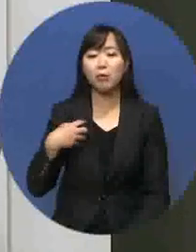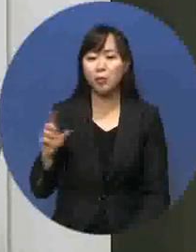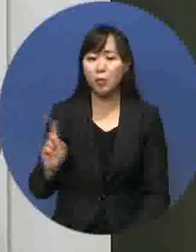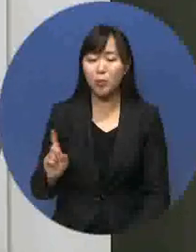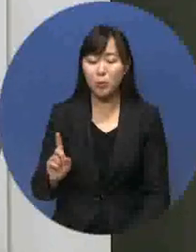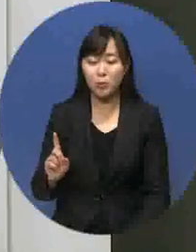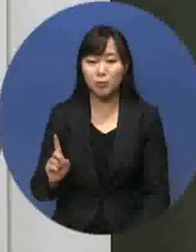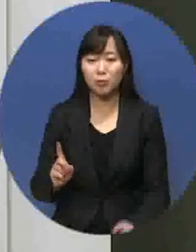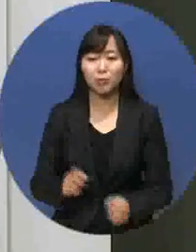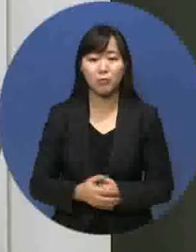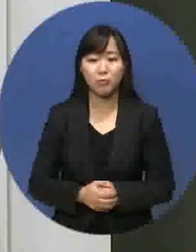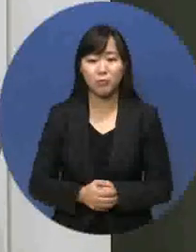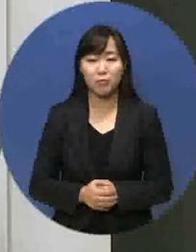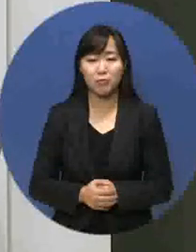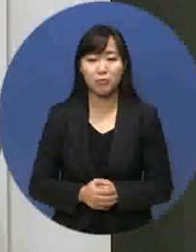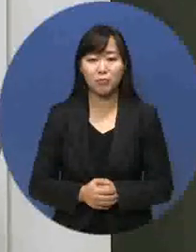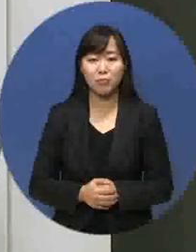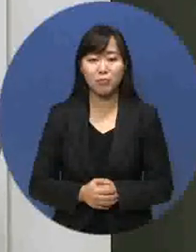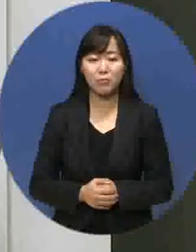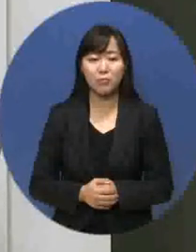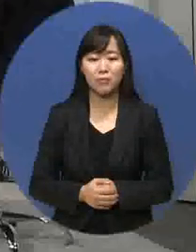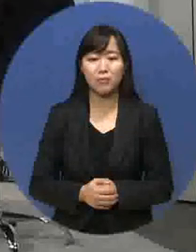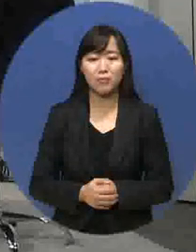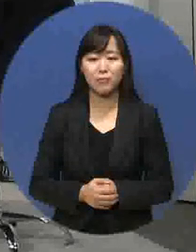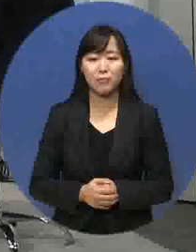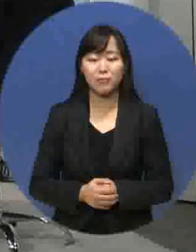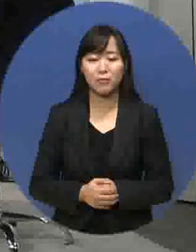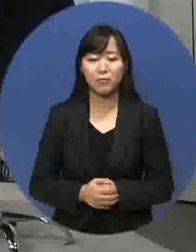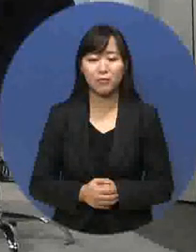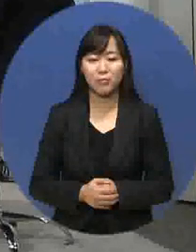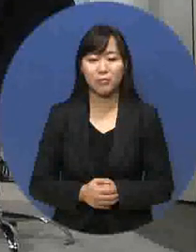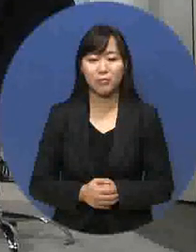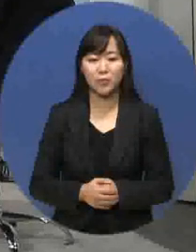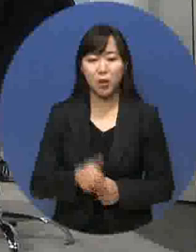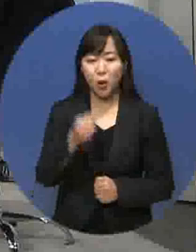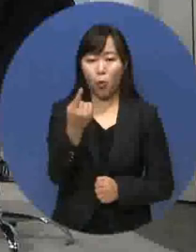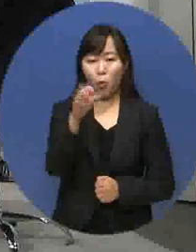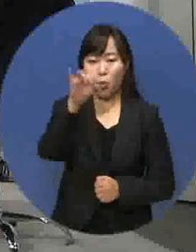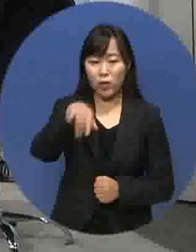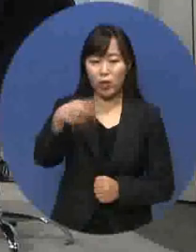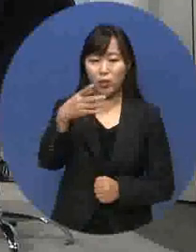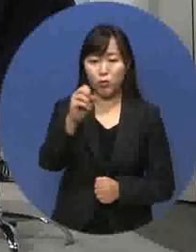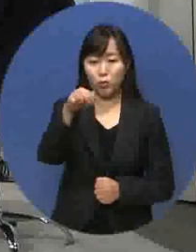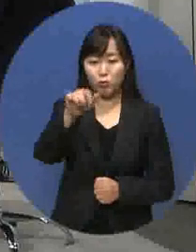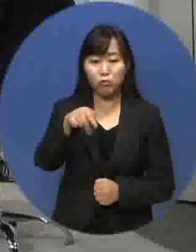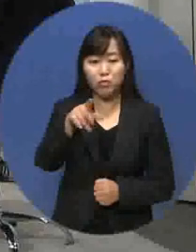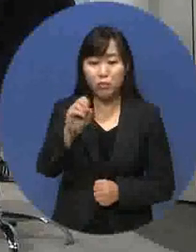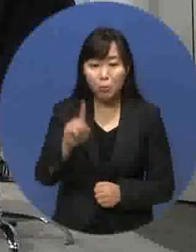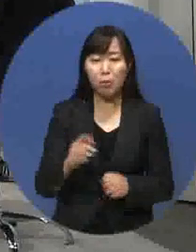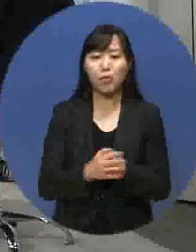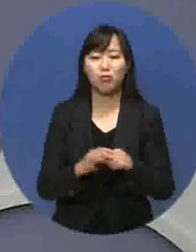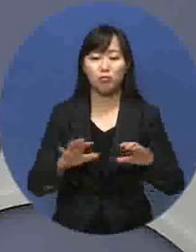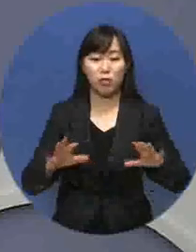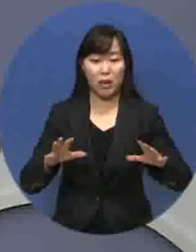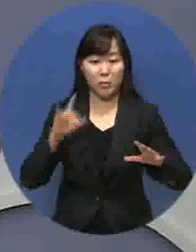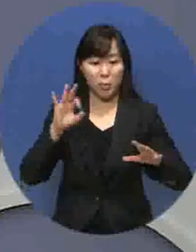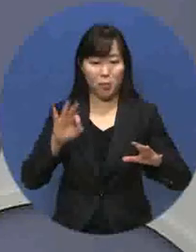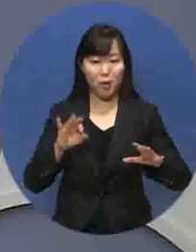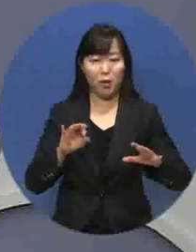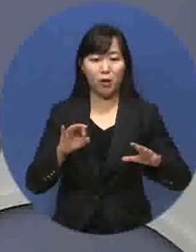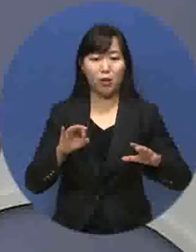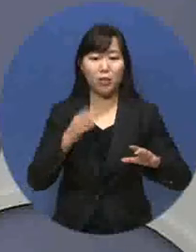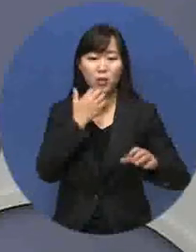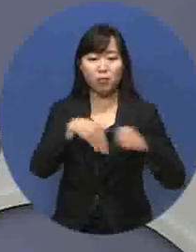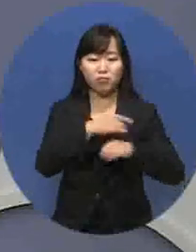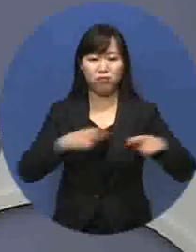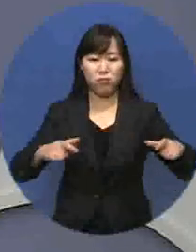역을 우리 곽도원 배우가 맡았죠? 호위총국장 역할이라고 네. 우리나라로 치면 이제 수도방위 사령부 플러스 청와대